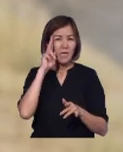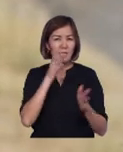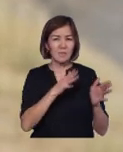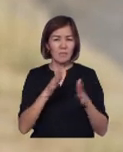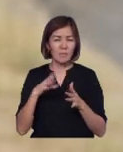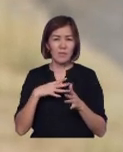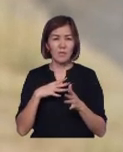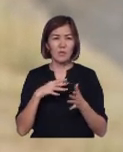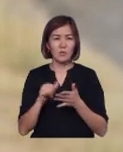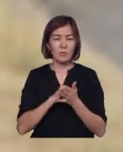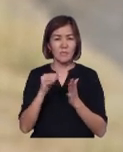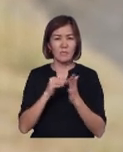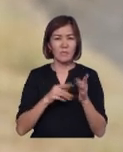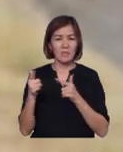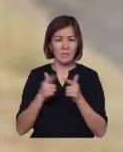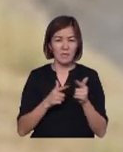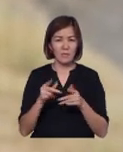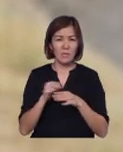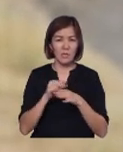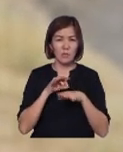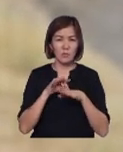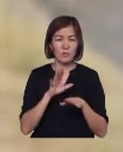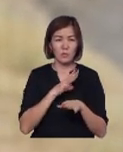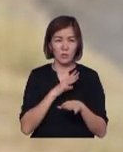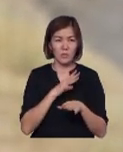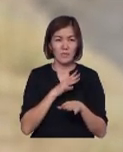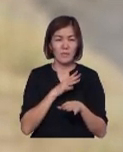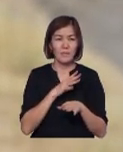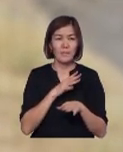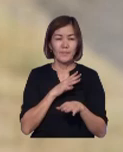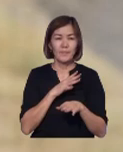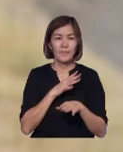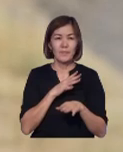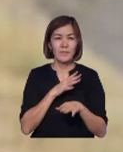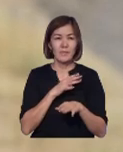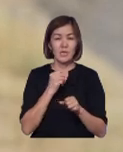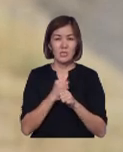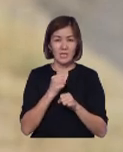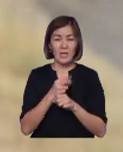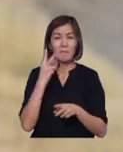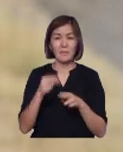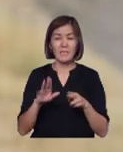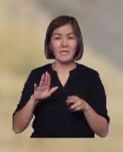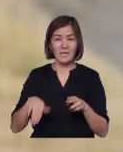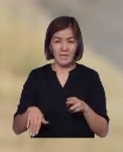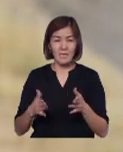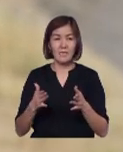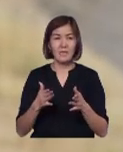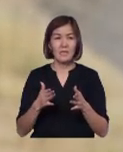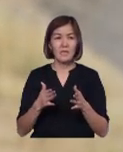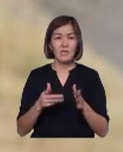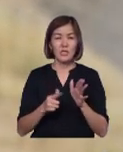қазір жоба сметалық құжаттама корректировкадан өтіп жатыр, түзетуден. Ол жасалып біткеннен кейін бізде